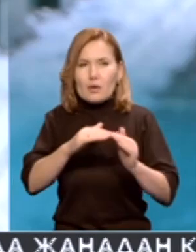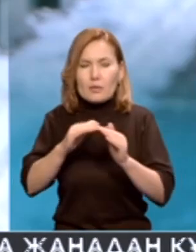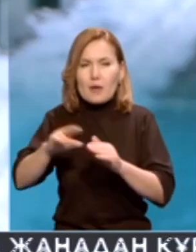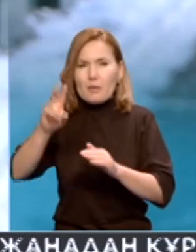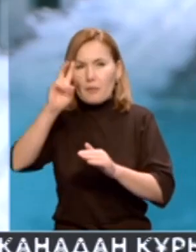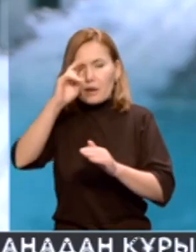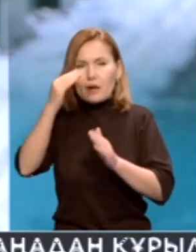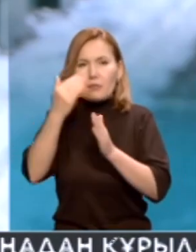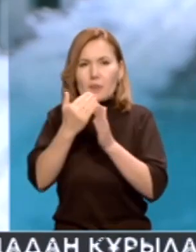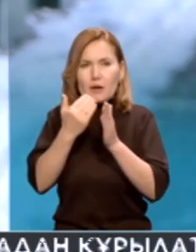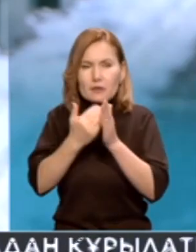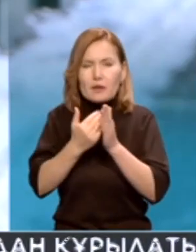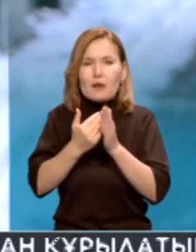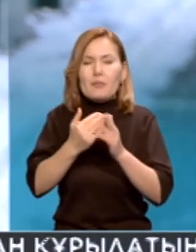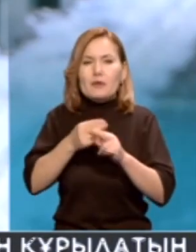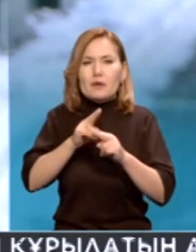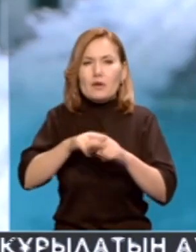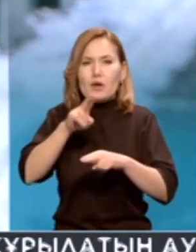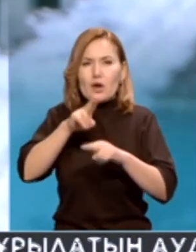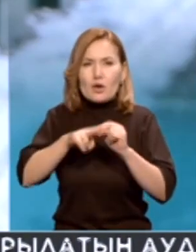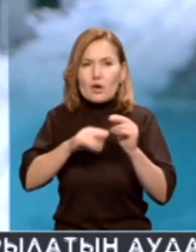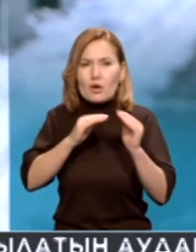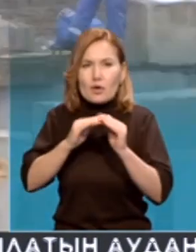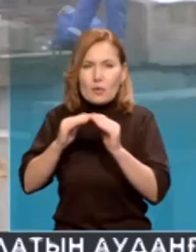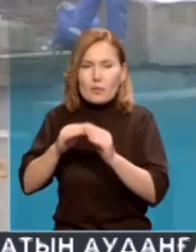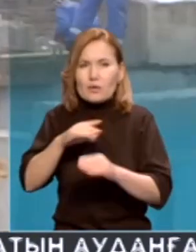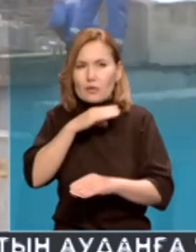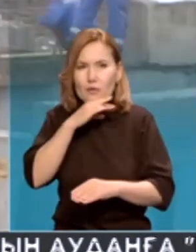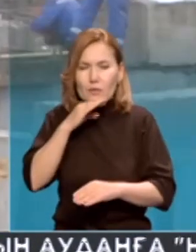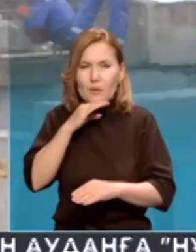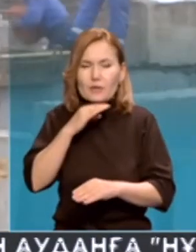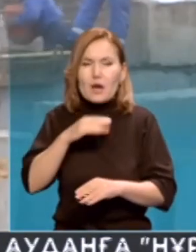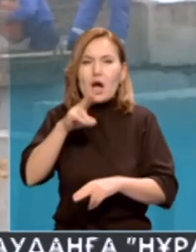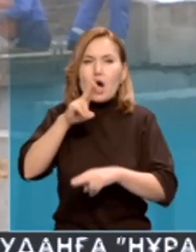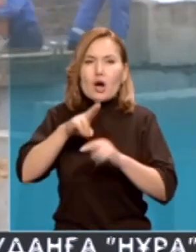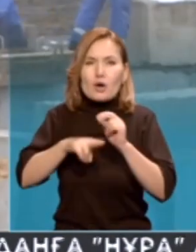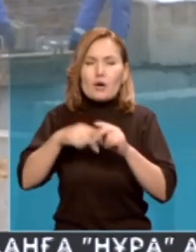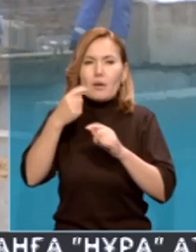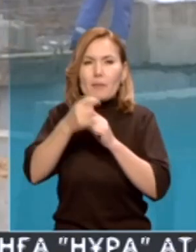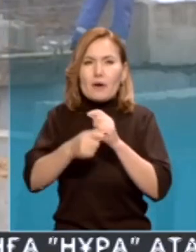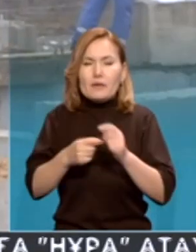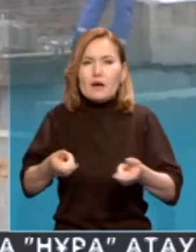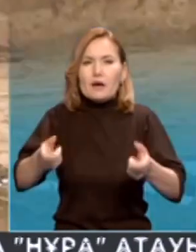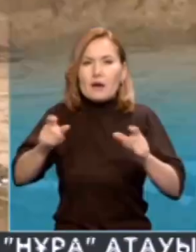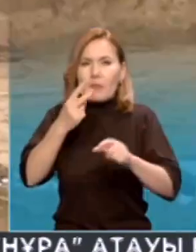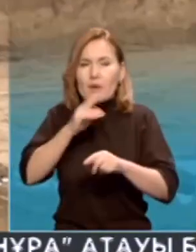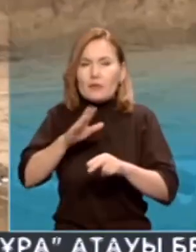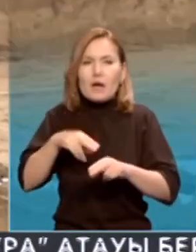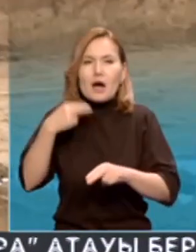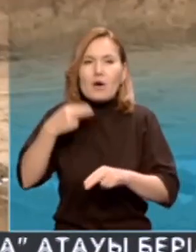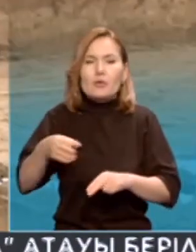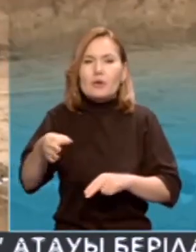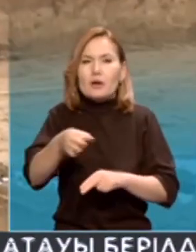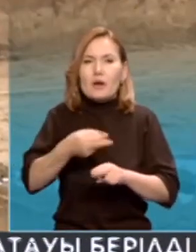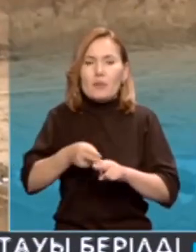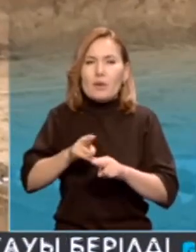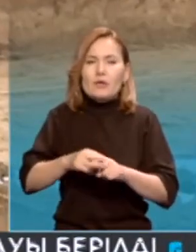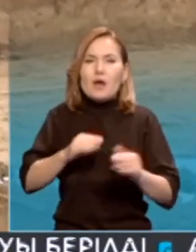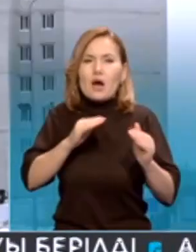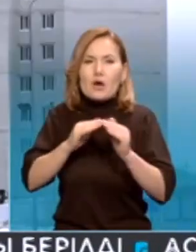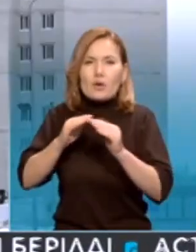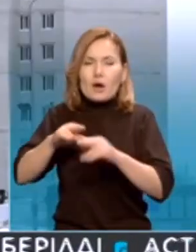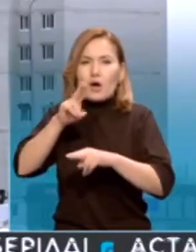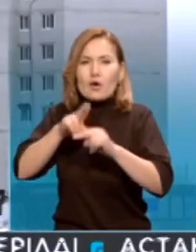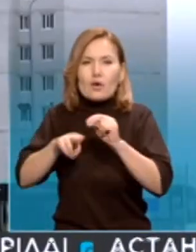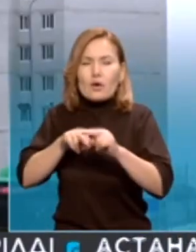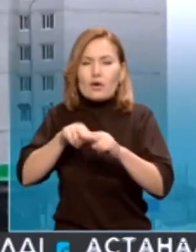мемлекеттік қаражат есебінен салынып отқан тұрғын үйлер. Құрылыс материалдарының қымбаттағанына қарамастан Ақтөбе облысында тұрғын үй құрылысы тоқтаған